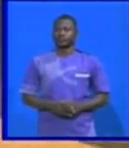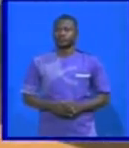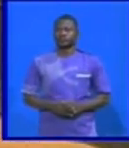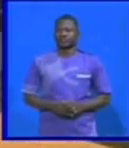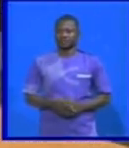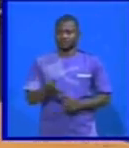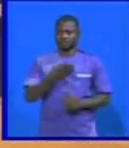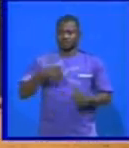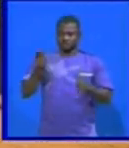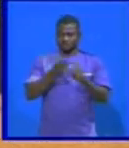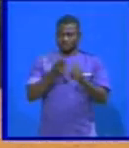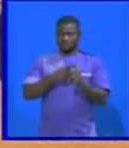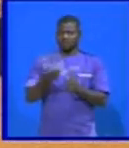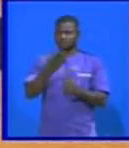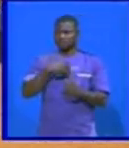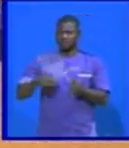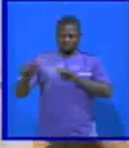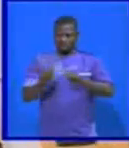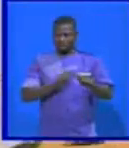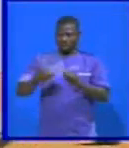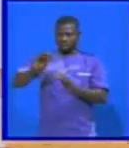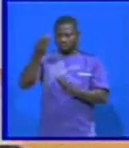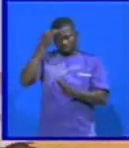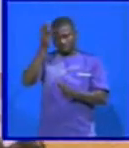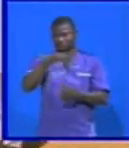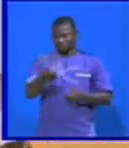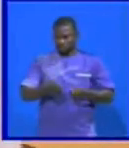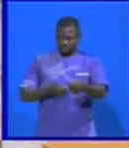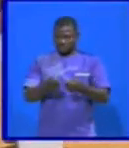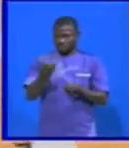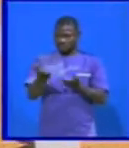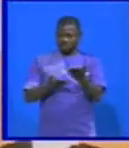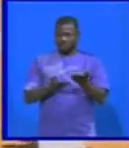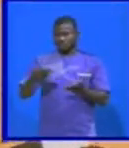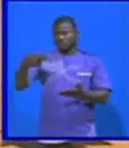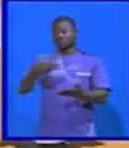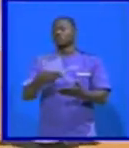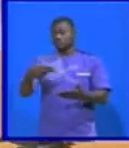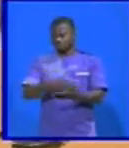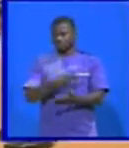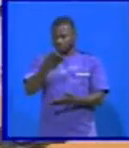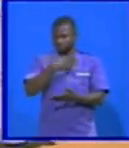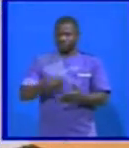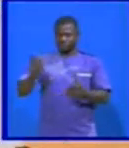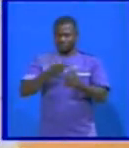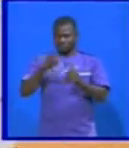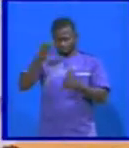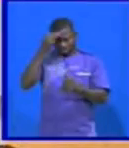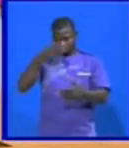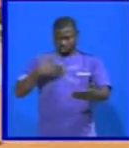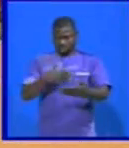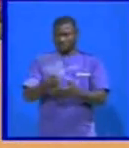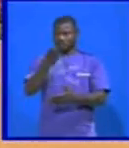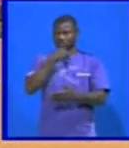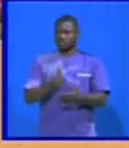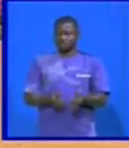Premier acte officiel de cette passation de service, le nouveau Premier ministre arrive à la primature et salue le drapeau national.